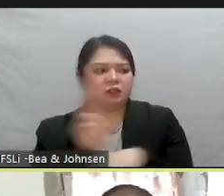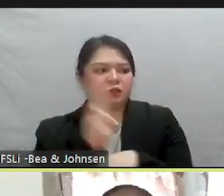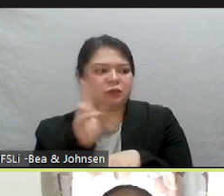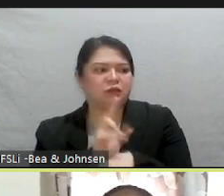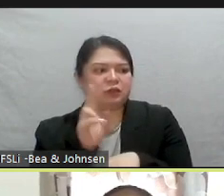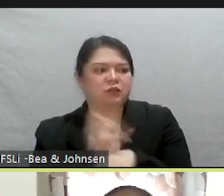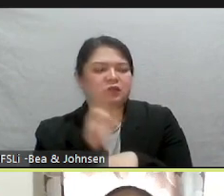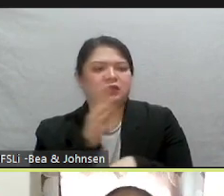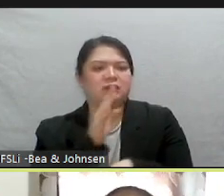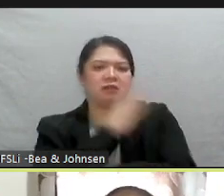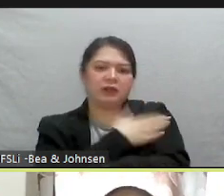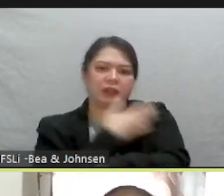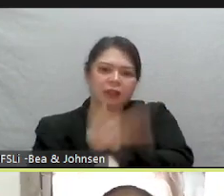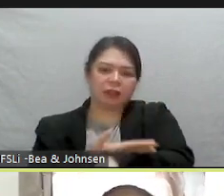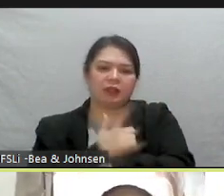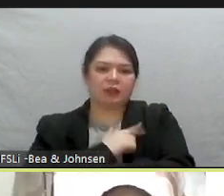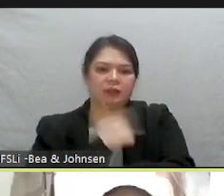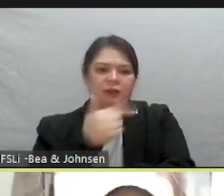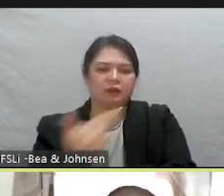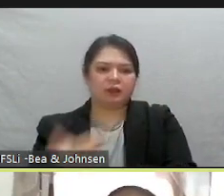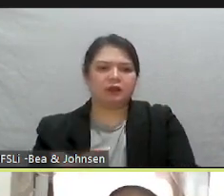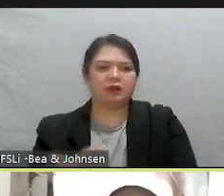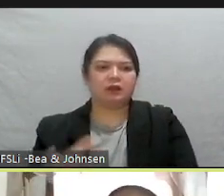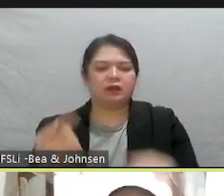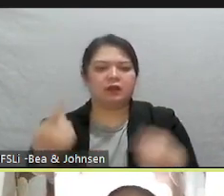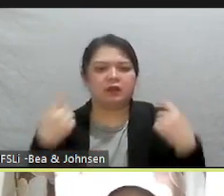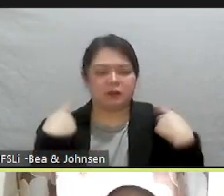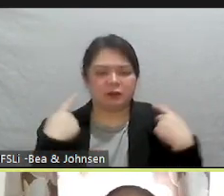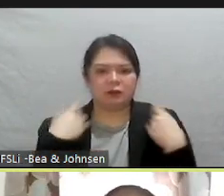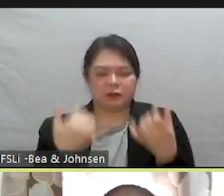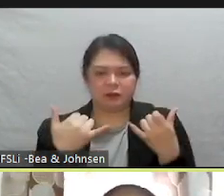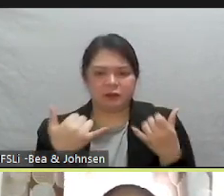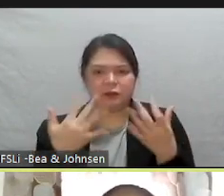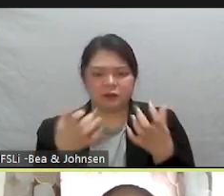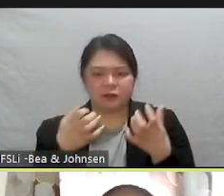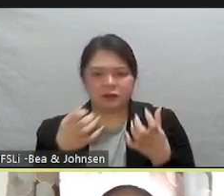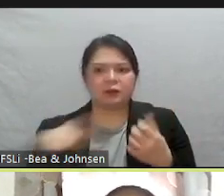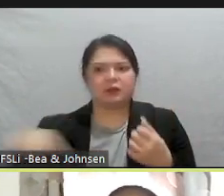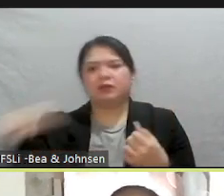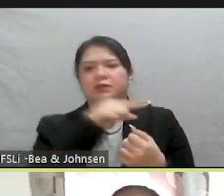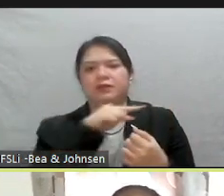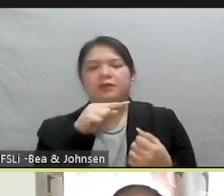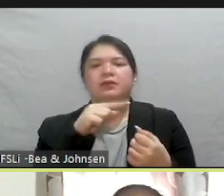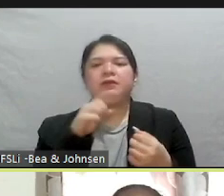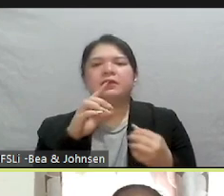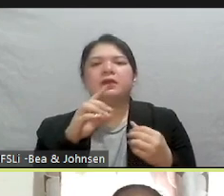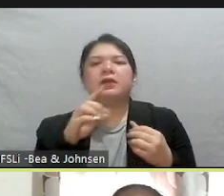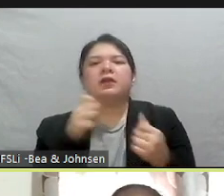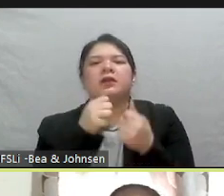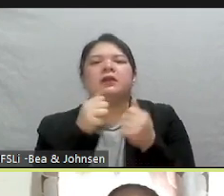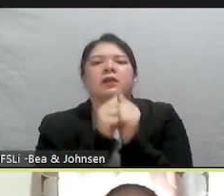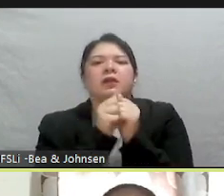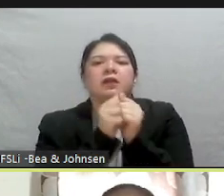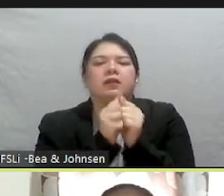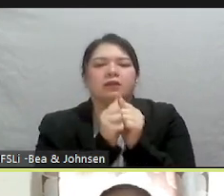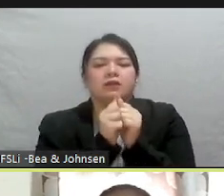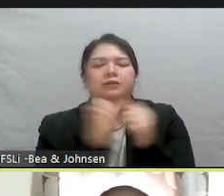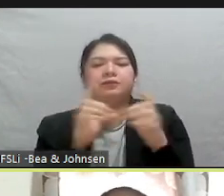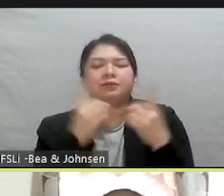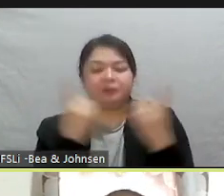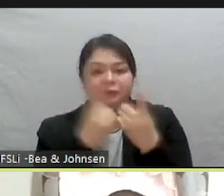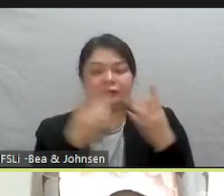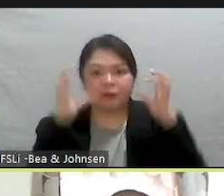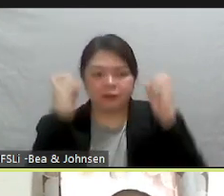anak. Kaya katulong po sana namin kayo, lalo ang ating mga DepEd. Kung halimbawa may mga DepEd po ngayon